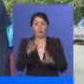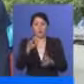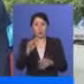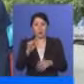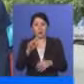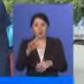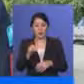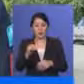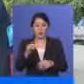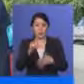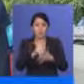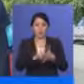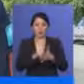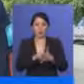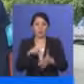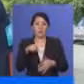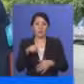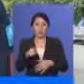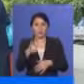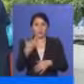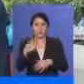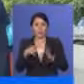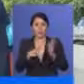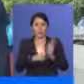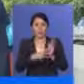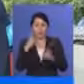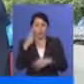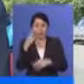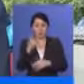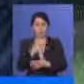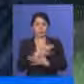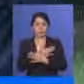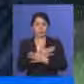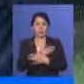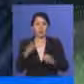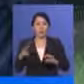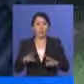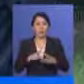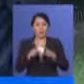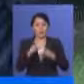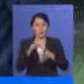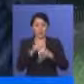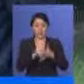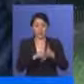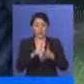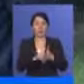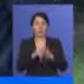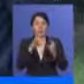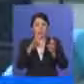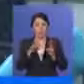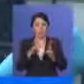өрт шығып тараған. Салдарынан 1939 жылы туған ер адам мерт болды. Өрт салдарын жоюмен қатар төтенше